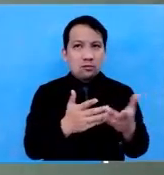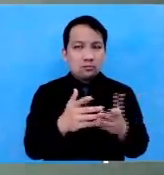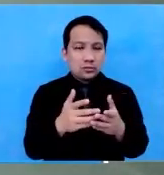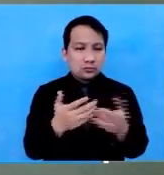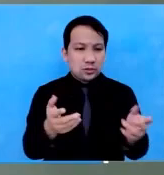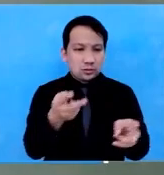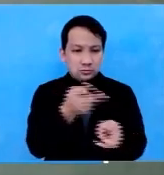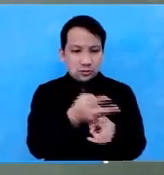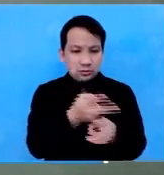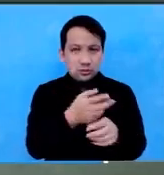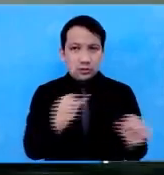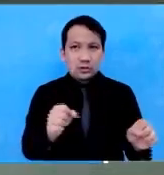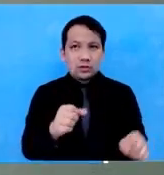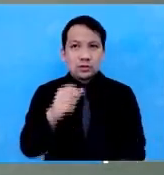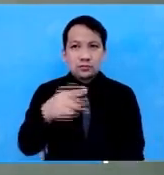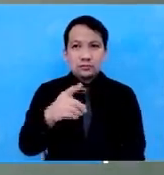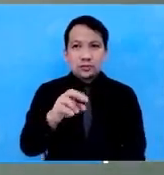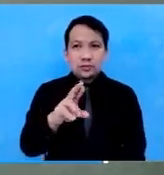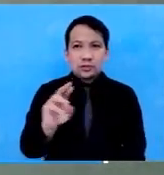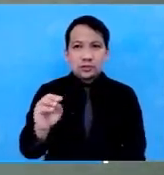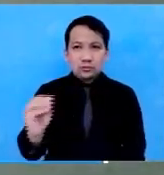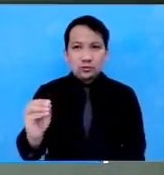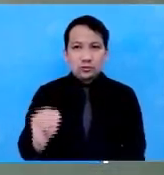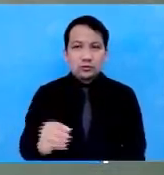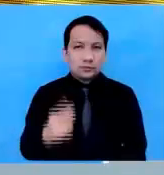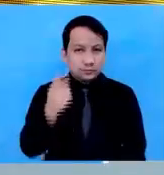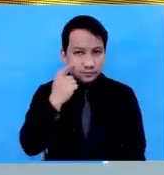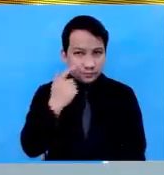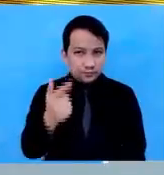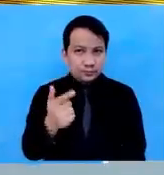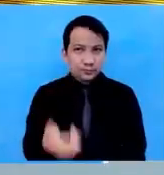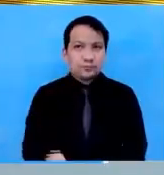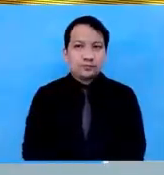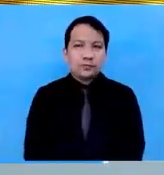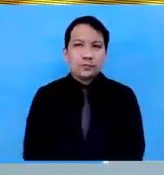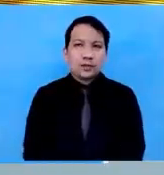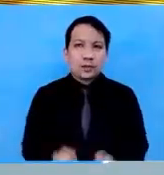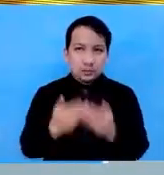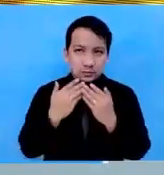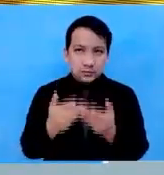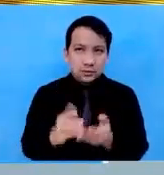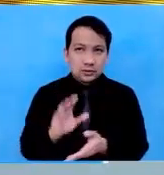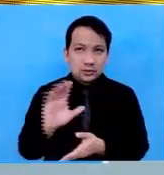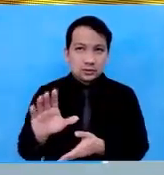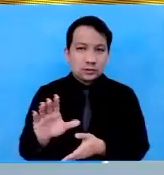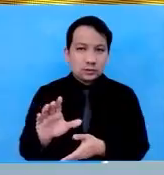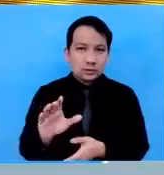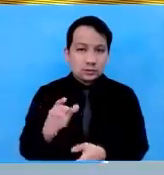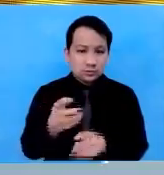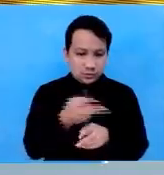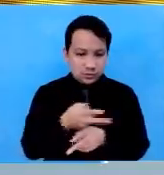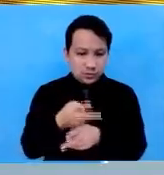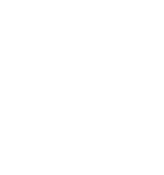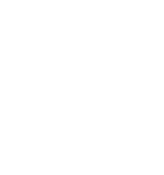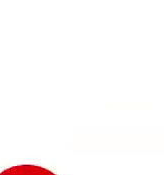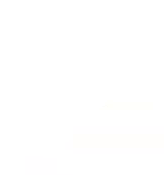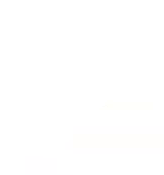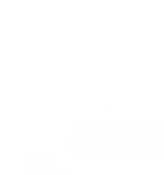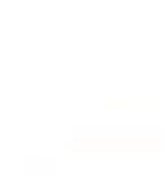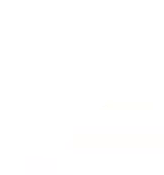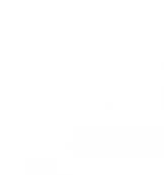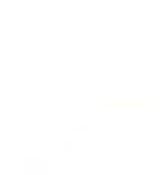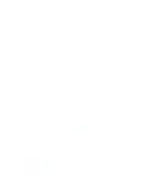na ang PDRRMO. Gretchen. Ay, maraming salamat at mag-ingat ka dyan, Jenny Dongon.